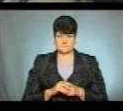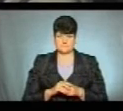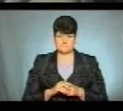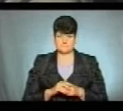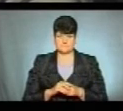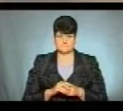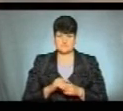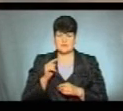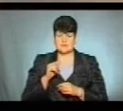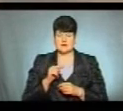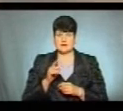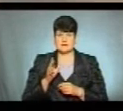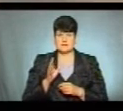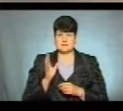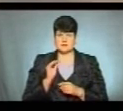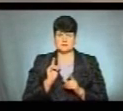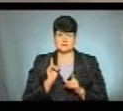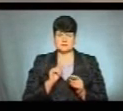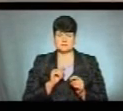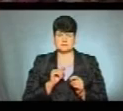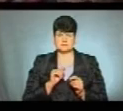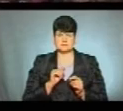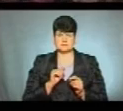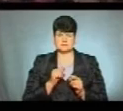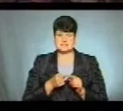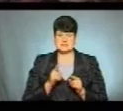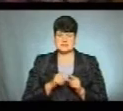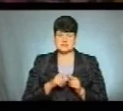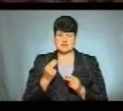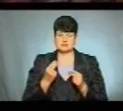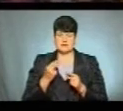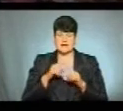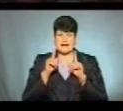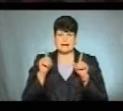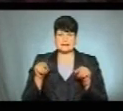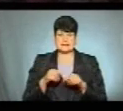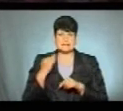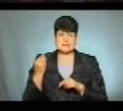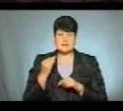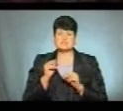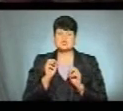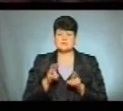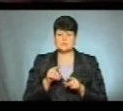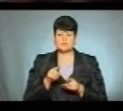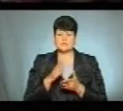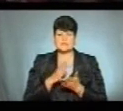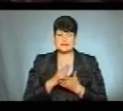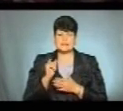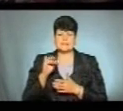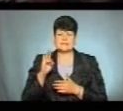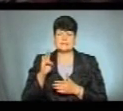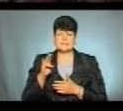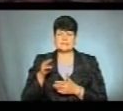таке враження, що він від'їжджає. Це жанрова картина, дуже цікава чим. Тут представлений інтер'єр